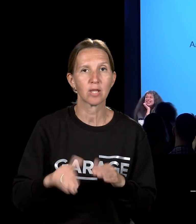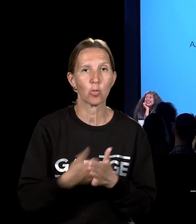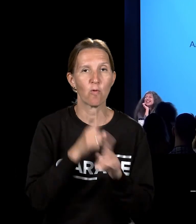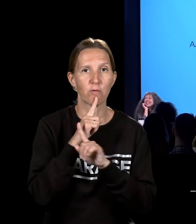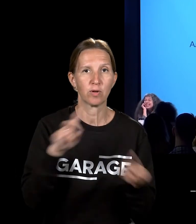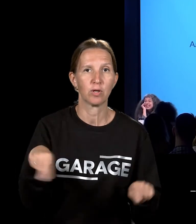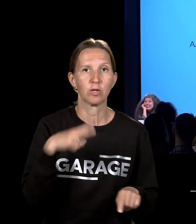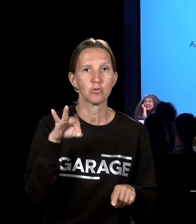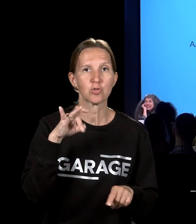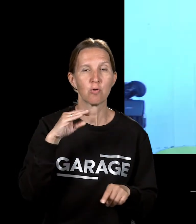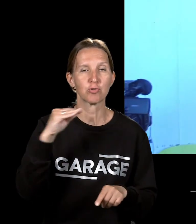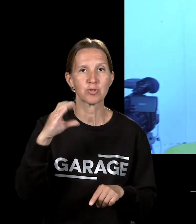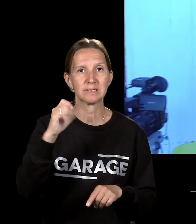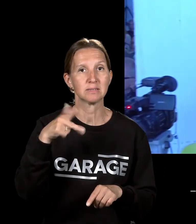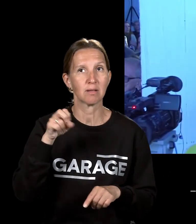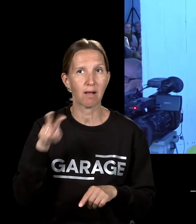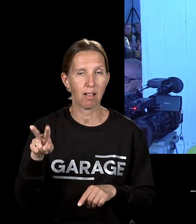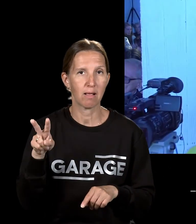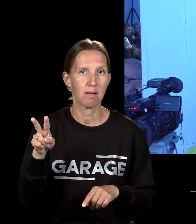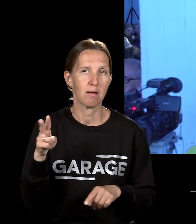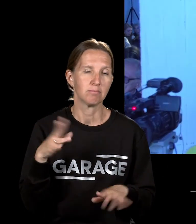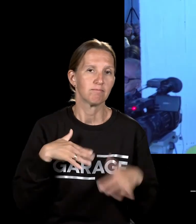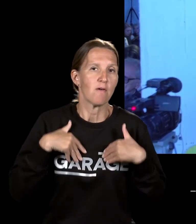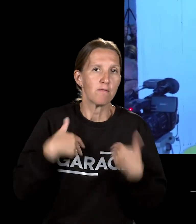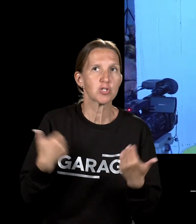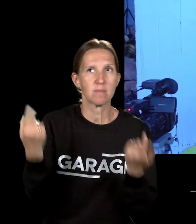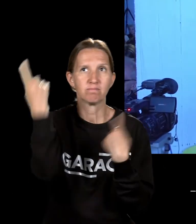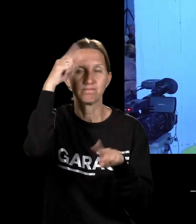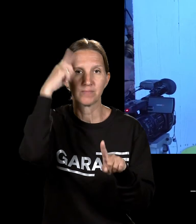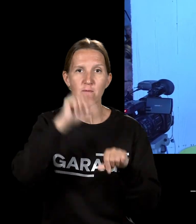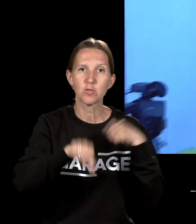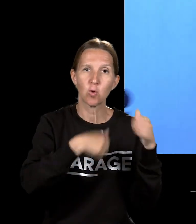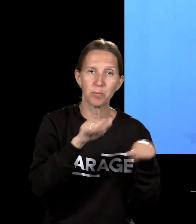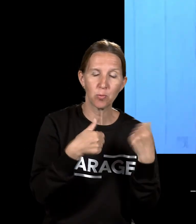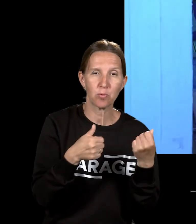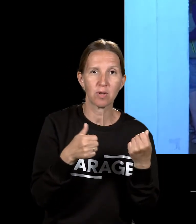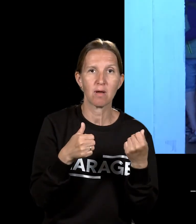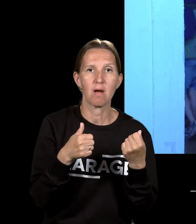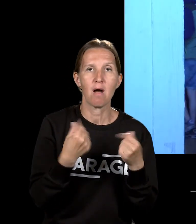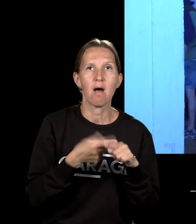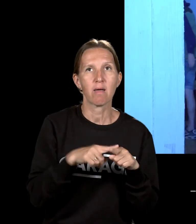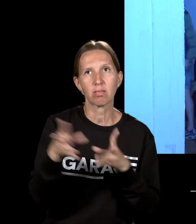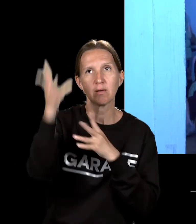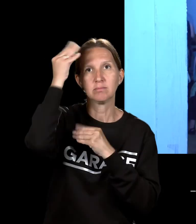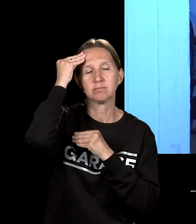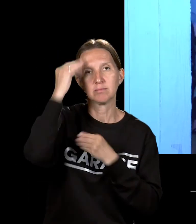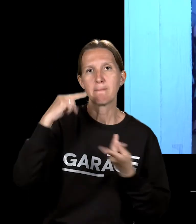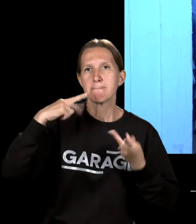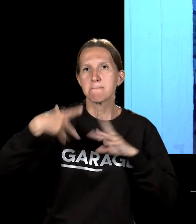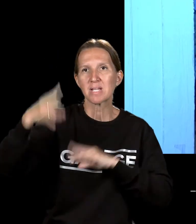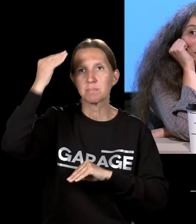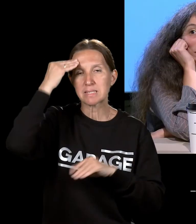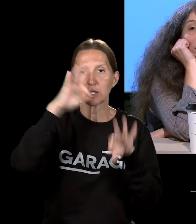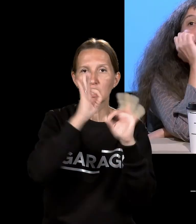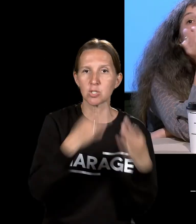Может ли это новаторство Джорджа Сигала, произведенное им в языке скульптуры, основываться не столько на